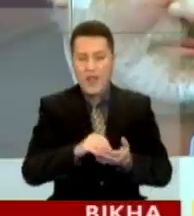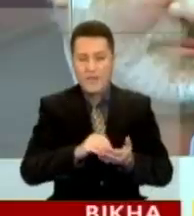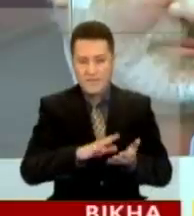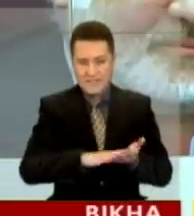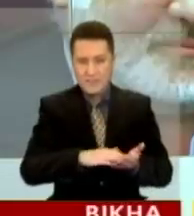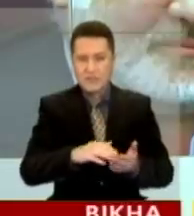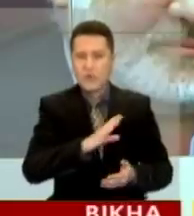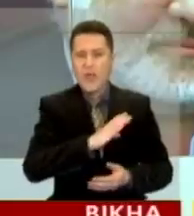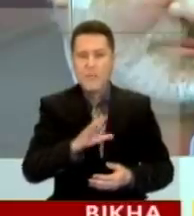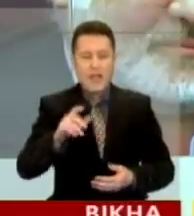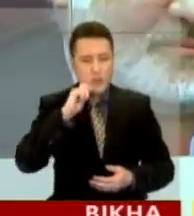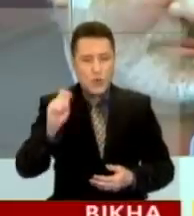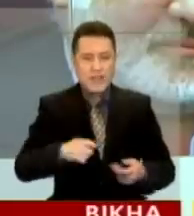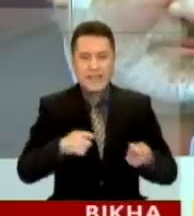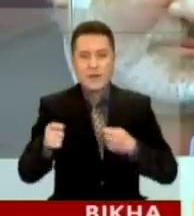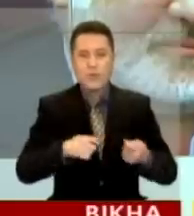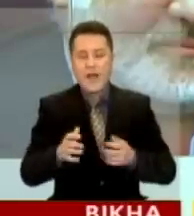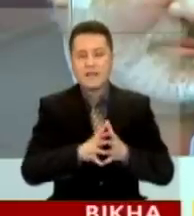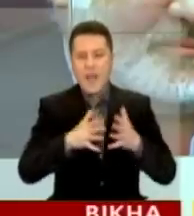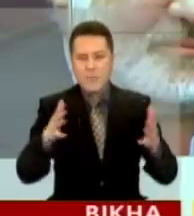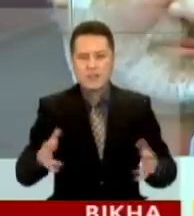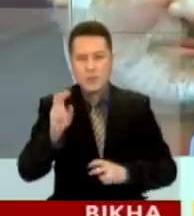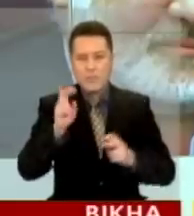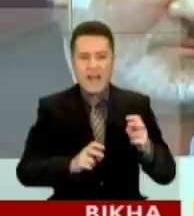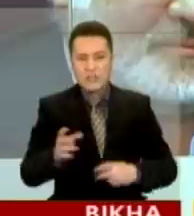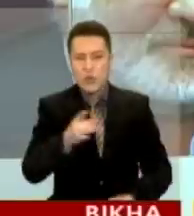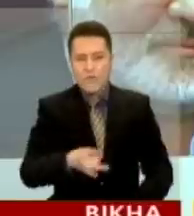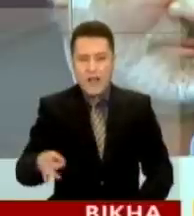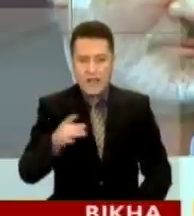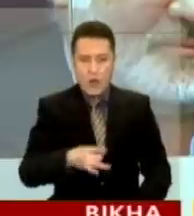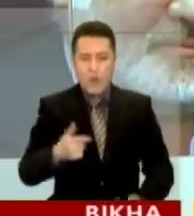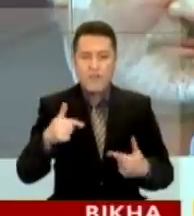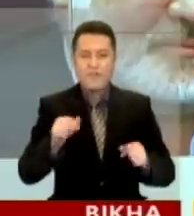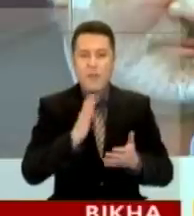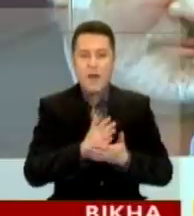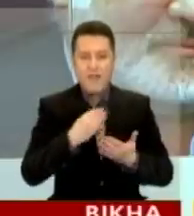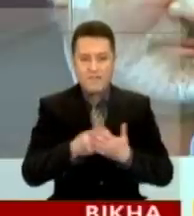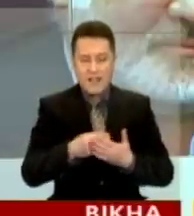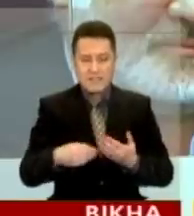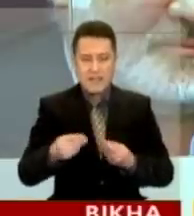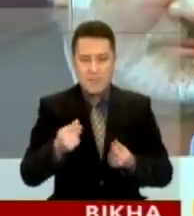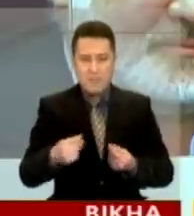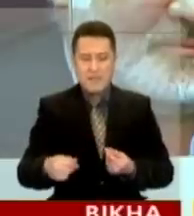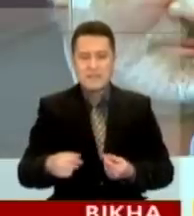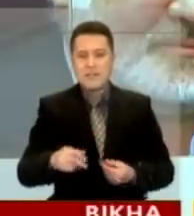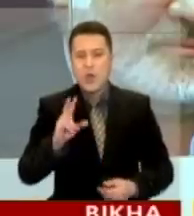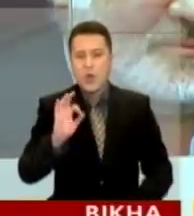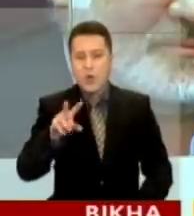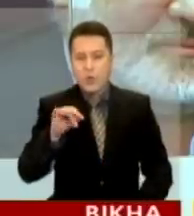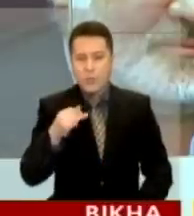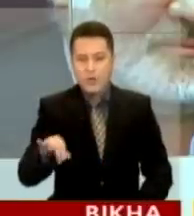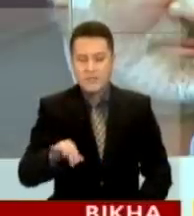українців від тепер керуватиме Одним із найбільш промислових регіонів де має власний бізнес до сьогодні Коломойський був украй